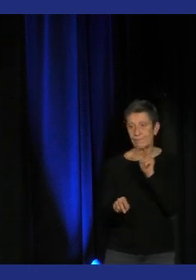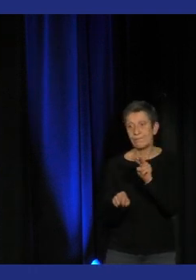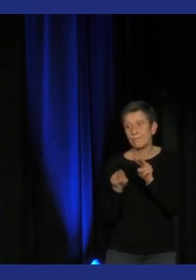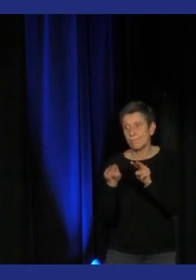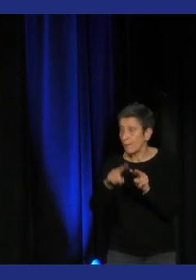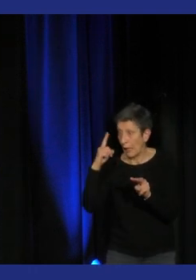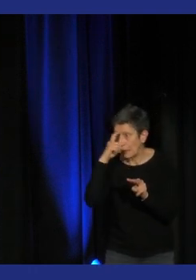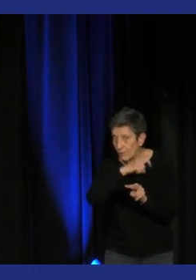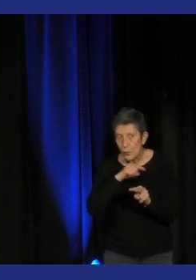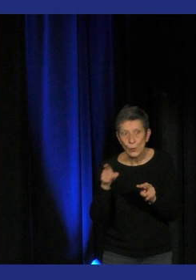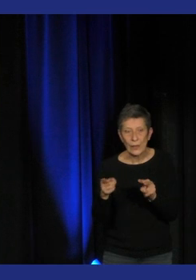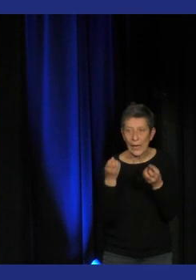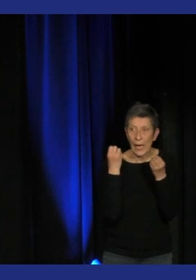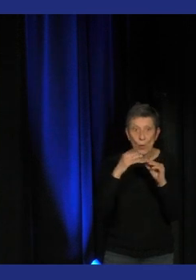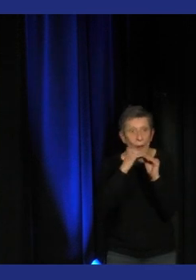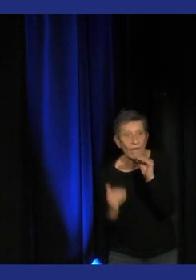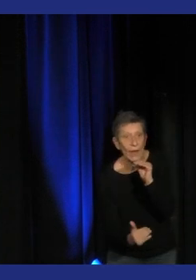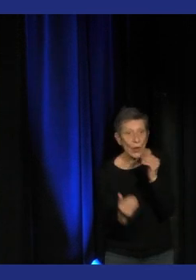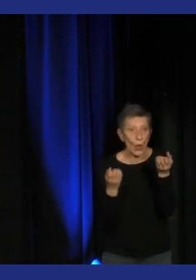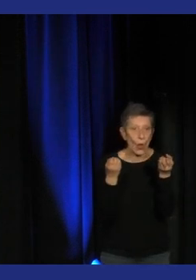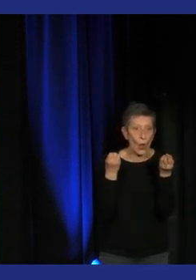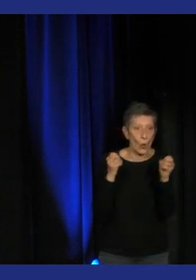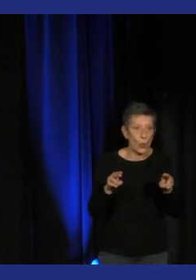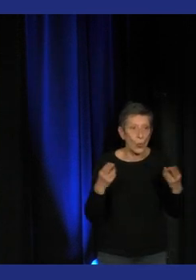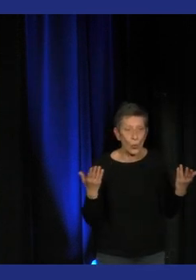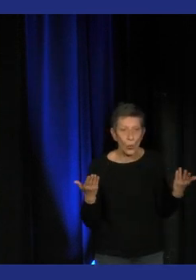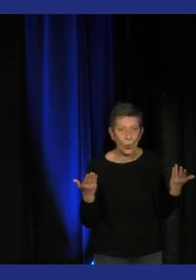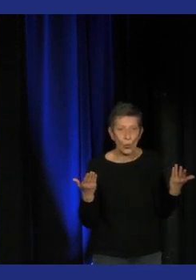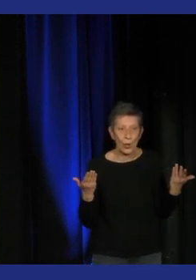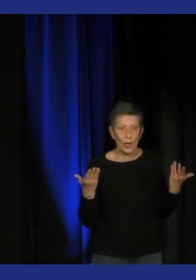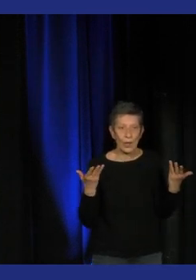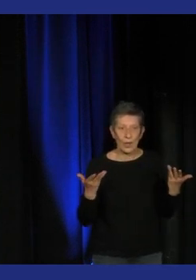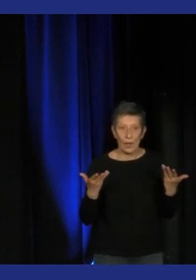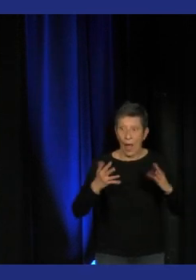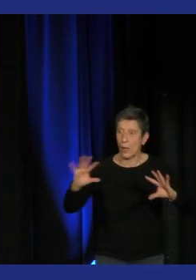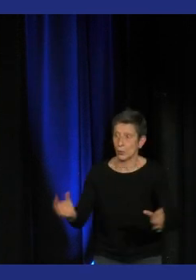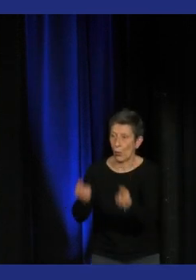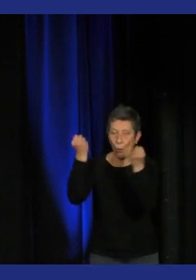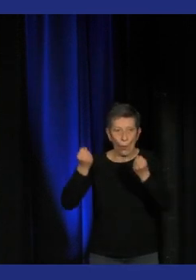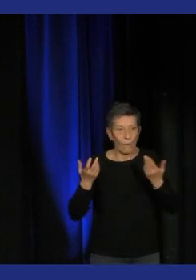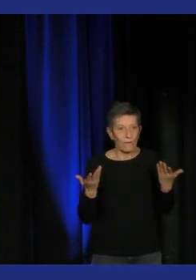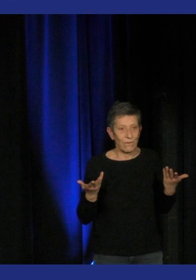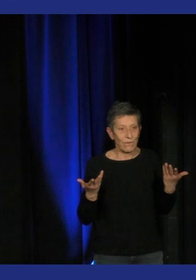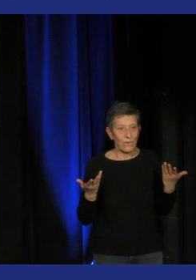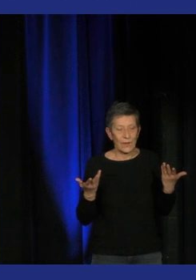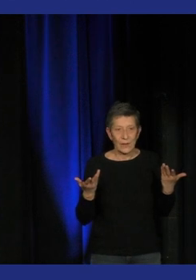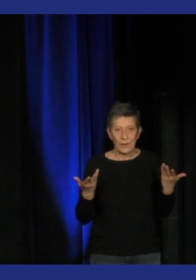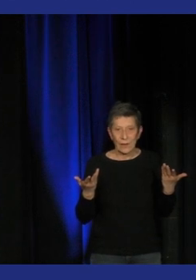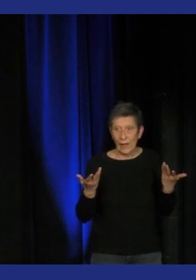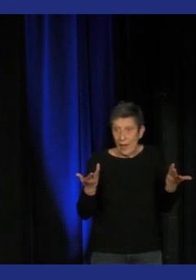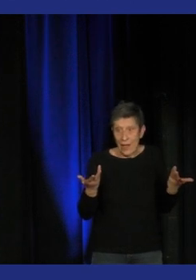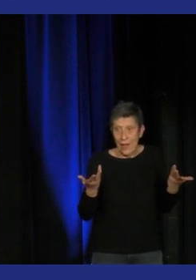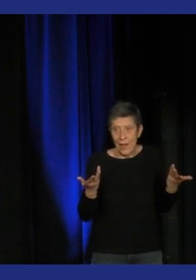en difficulté ou inférieure et qu'elle va venir sauver. Donc en fait, on perd totalement